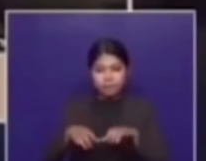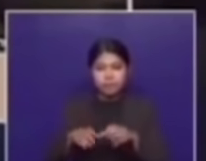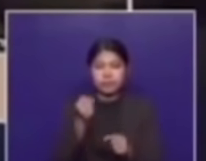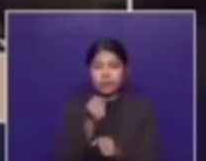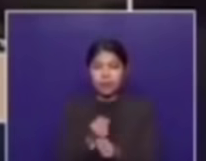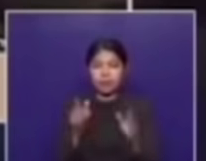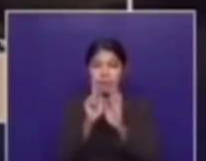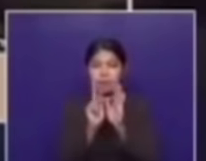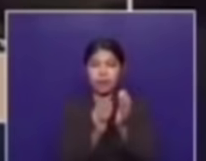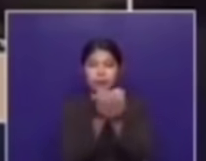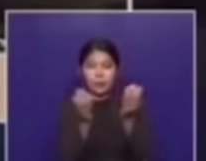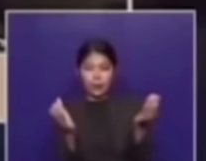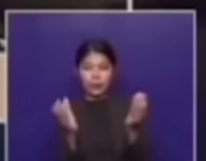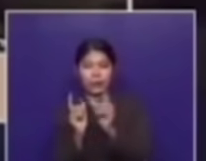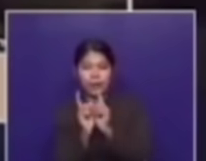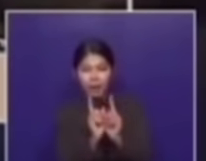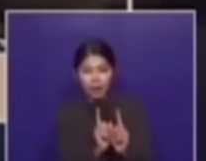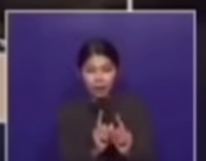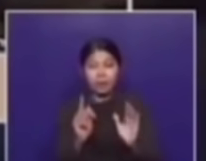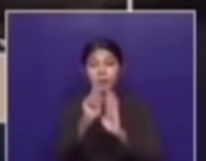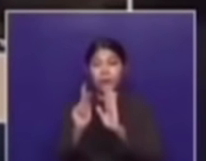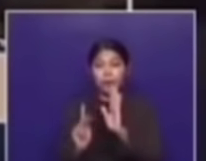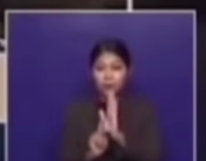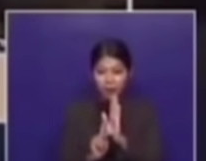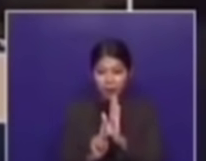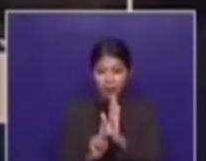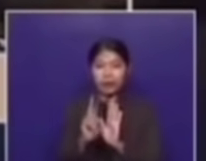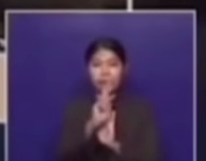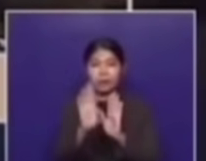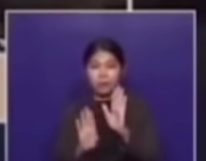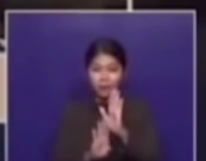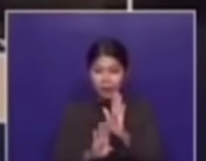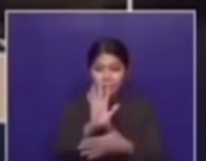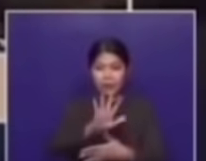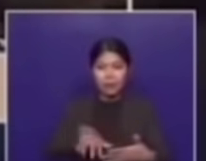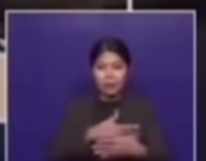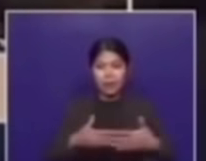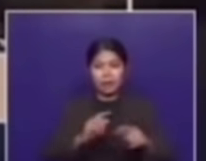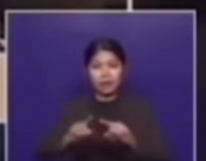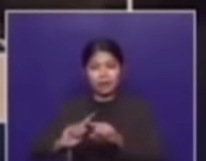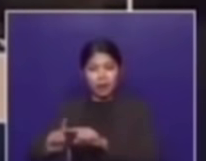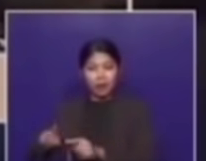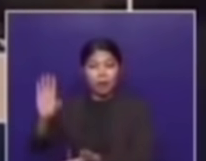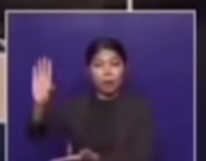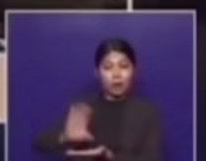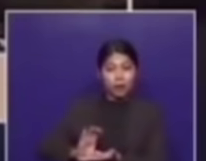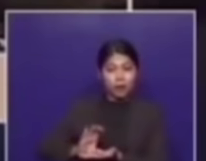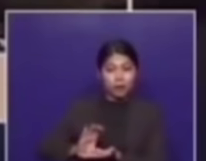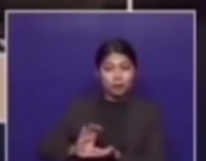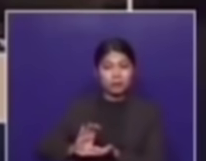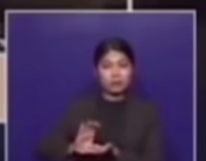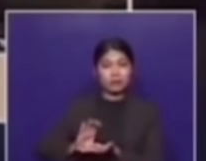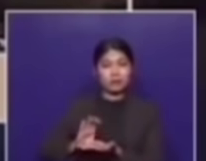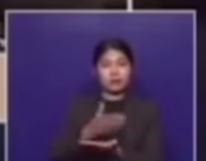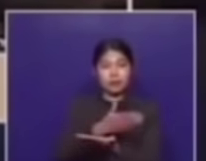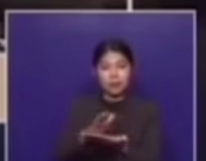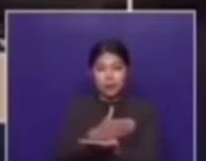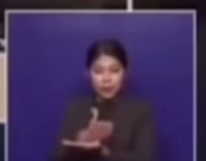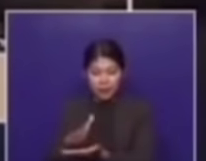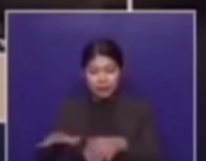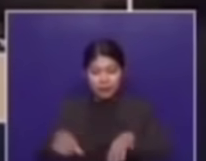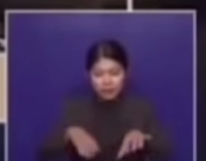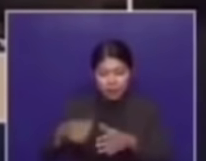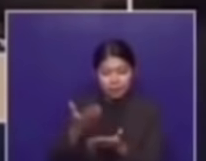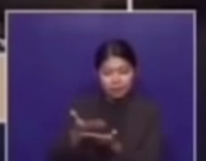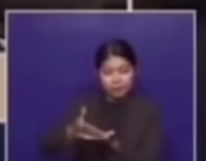ทำรัฐธรรมนูญการตรากฎหมายระเบียบแบบแผนการจัดสรรงบประมาณและการจัดการพระราชทรัพย์ในส่วนที่เป็นทรั